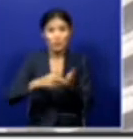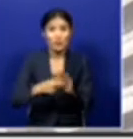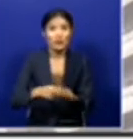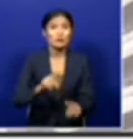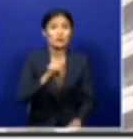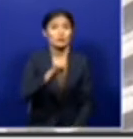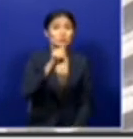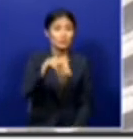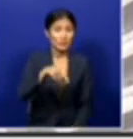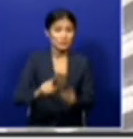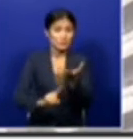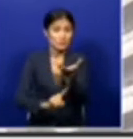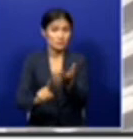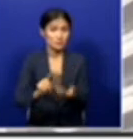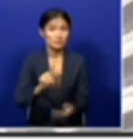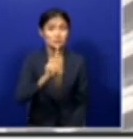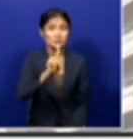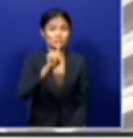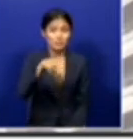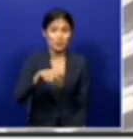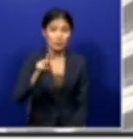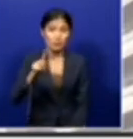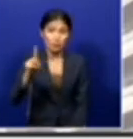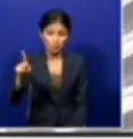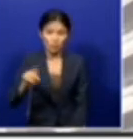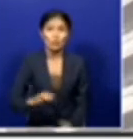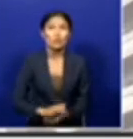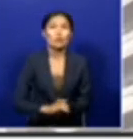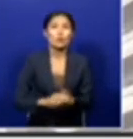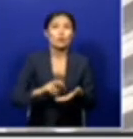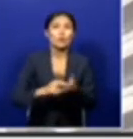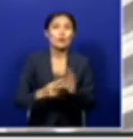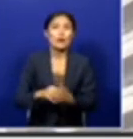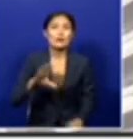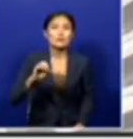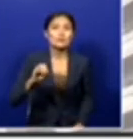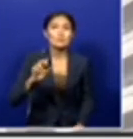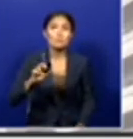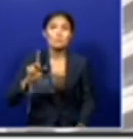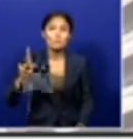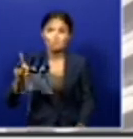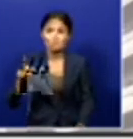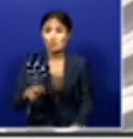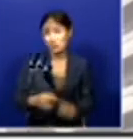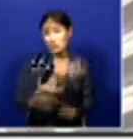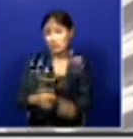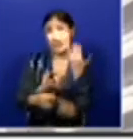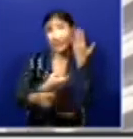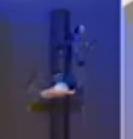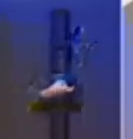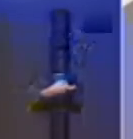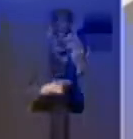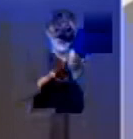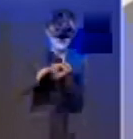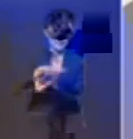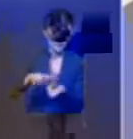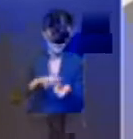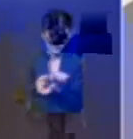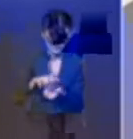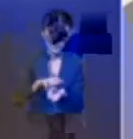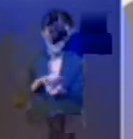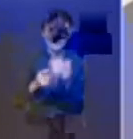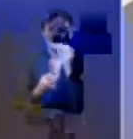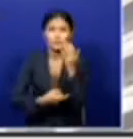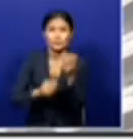1,000 กิโล 5% ก็50กิโลแสดงว่ายางพารามันไปสู่ในส่วนผสม